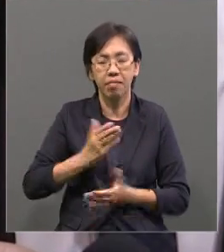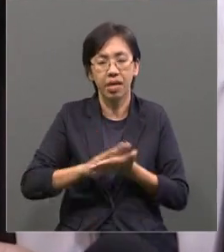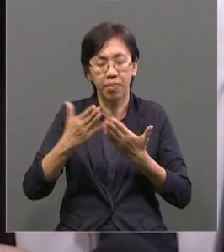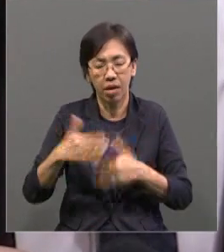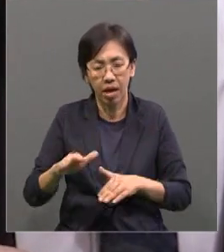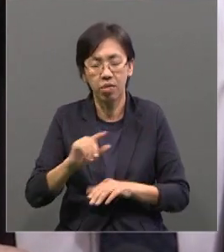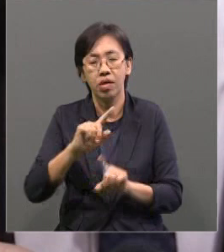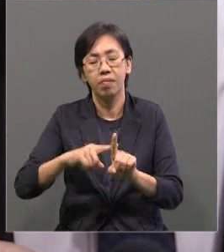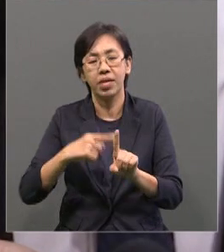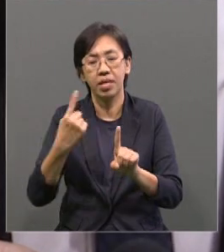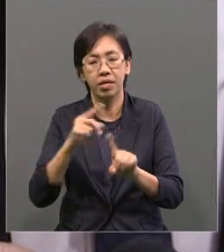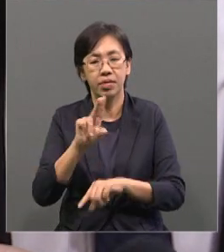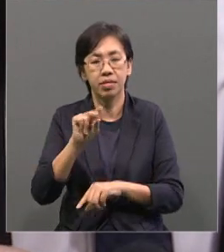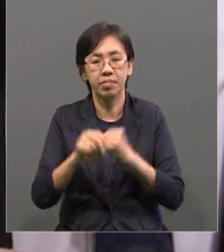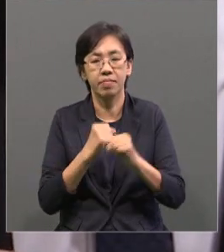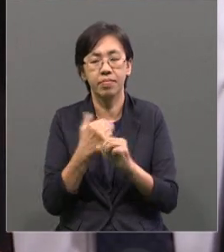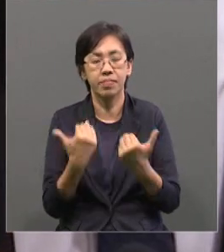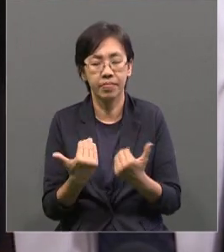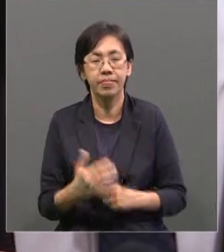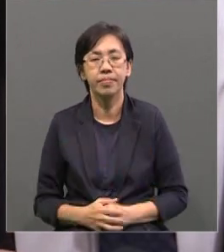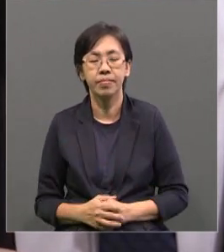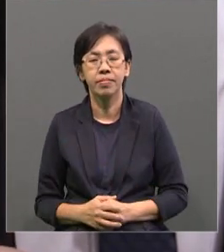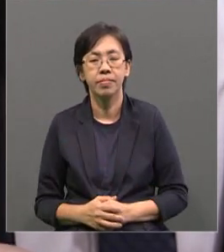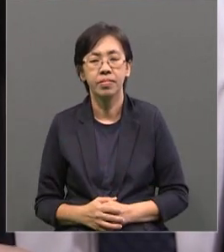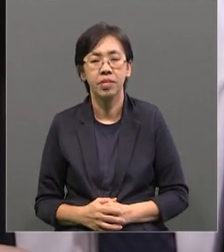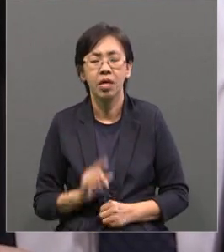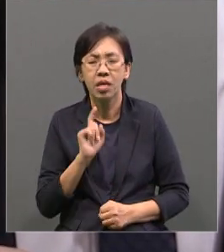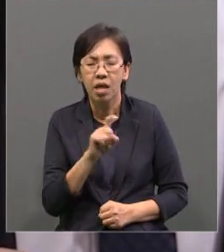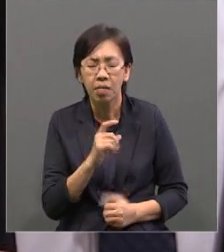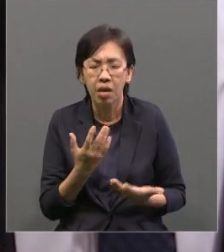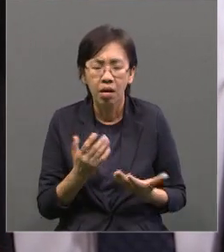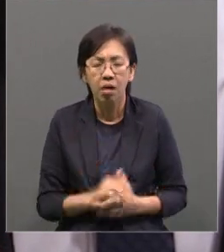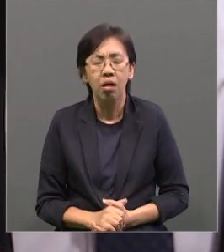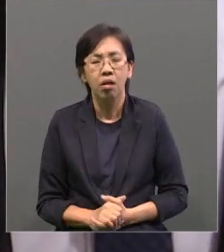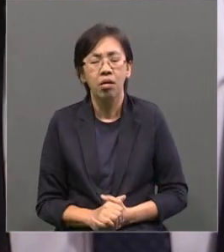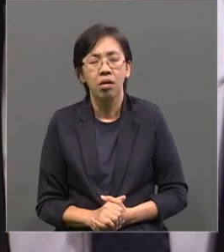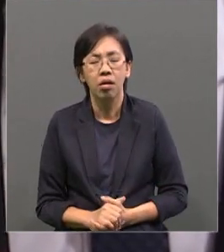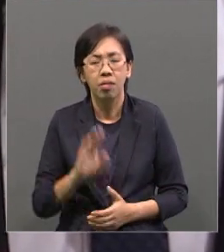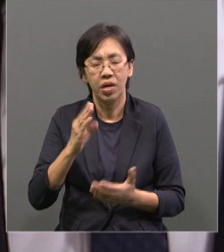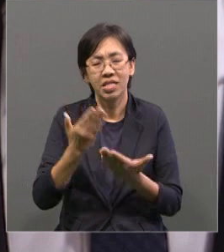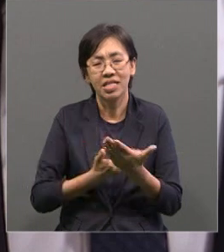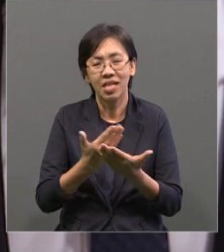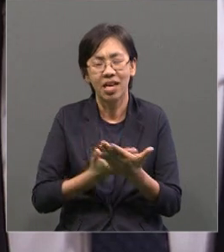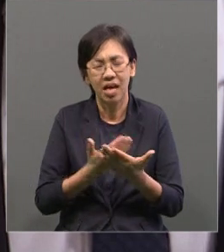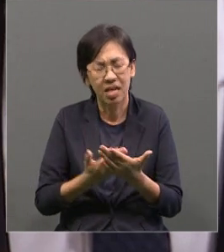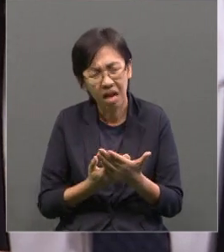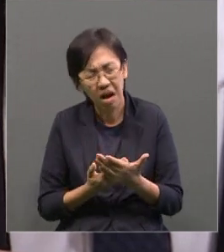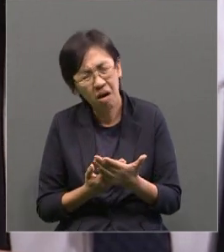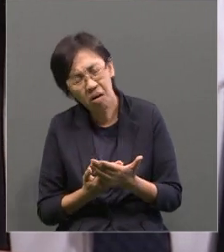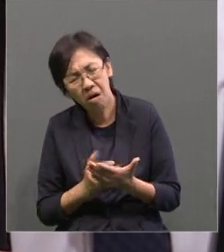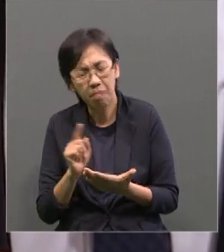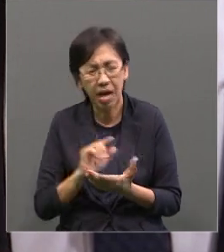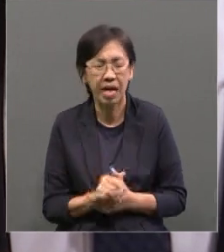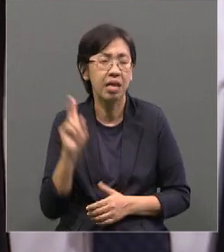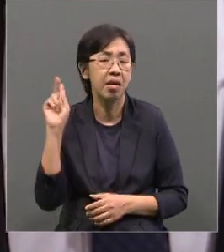นะคะเมื่อวันที่ 30มกราคมที่ผ่านมานี้เองทีนี้พอถามว่าการคืนเงินของบริษัทลอตเตอรี่ออนไลน์จำกัดเนี่ยเป็นเพราะ